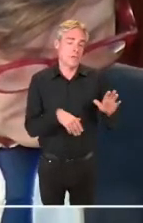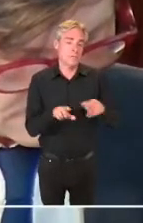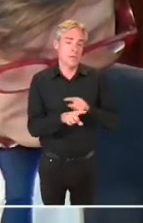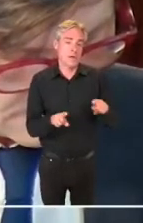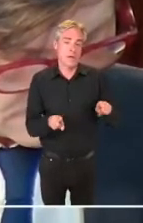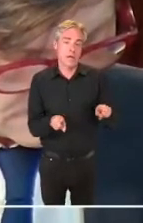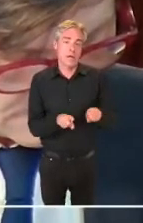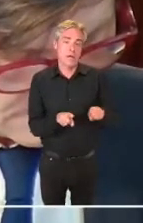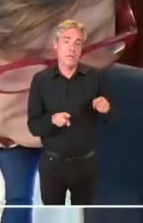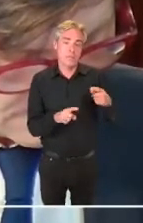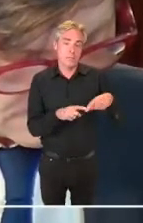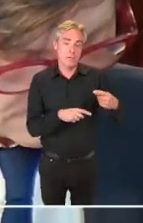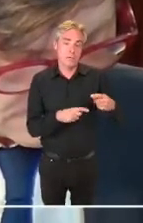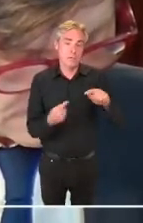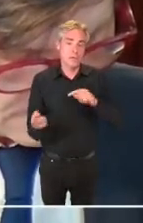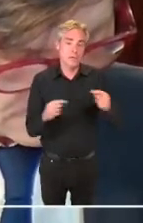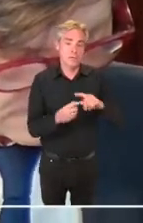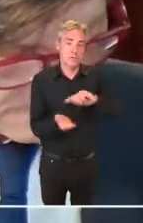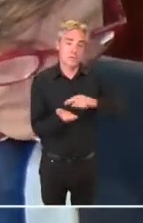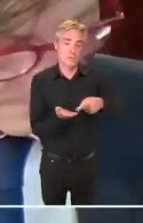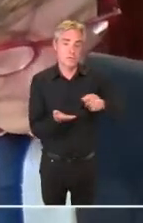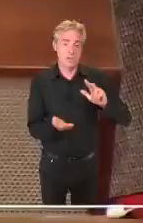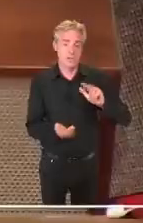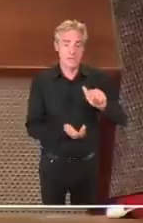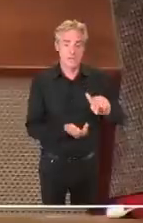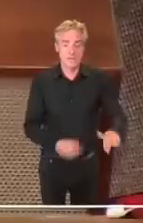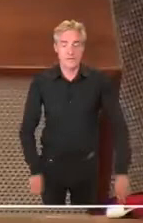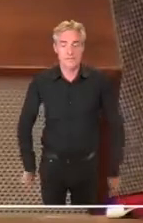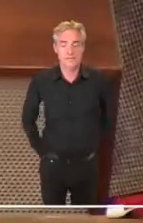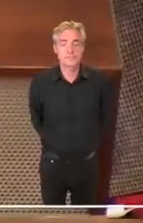les prochaines discussions budgétaires.